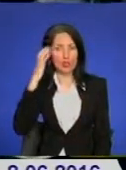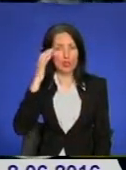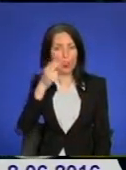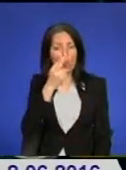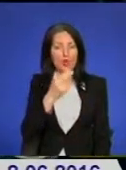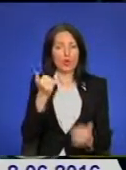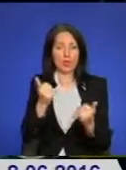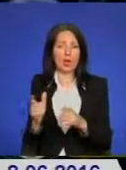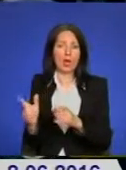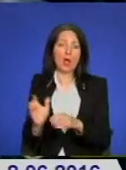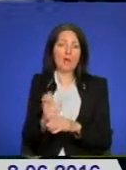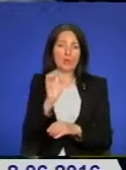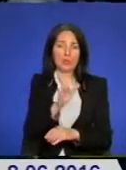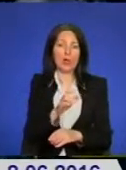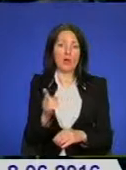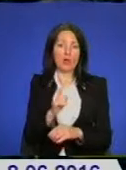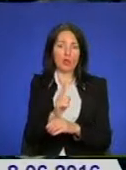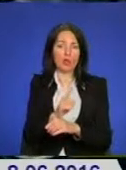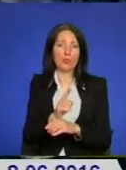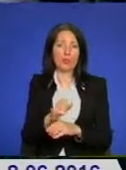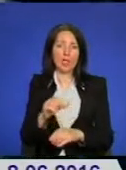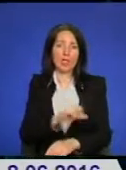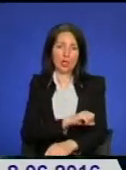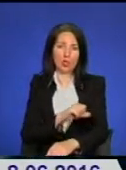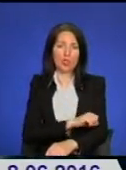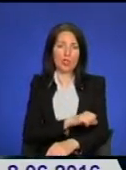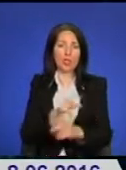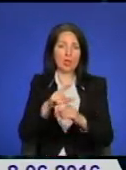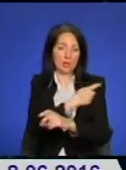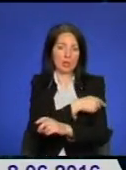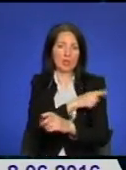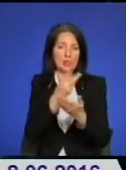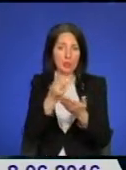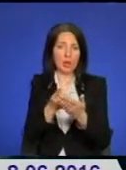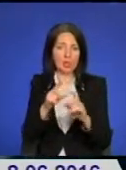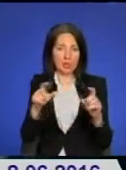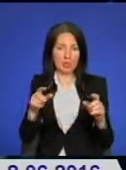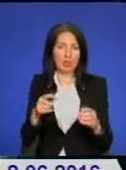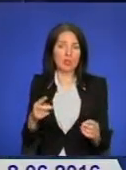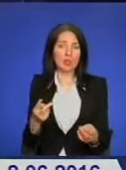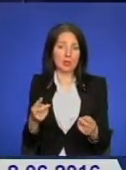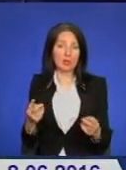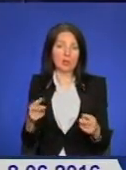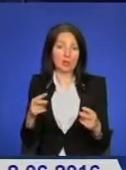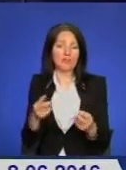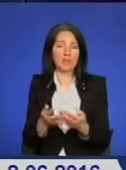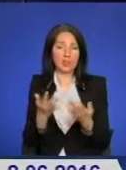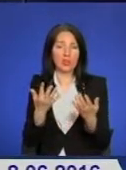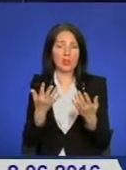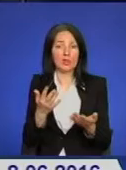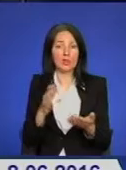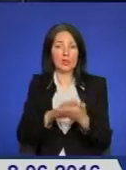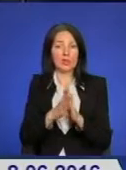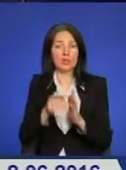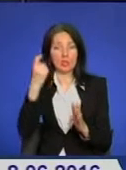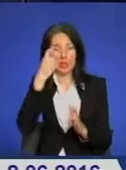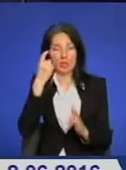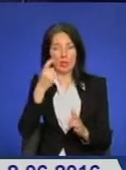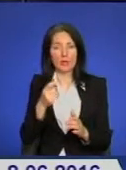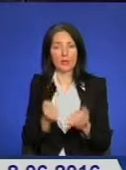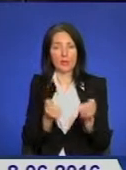в Тернопільський обласний наркологічний диспансер на освідчення стану алкогольного сп'яніння. Водій автівки Volkswagen та УРЕК